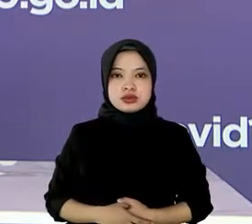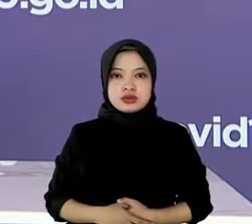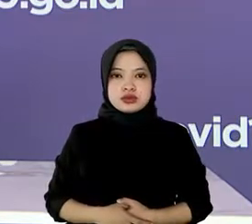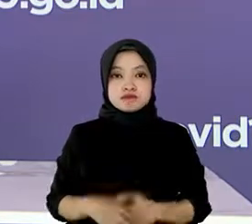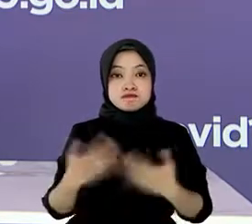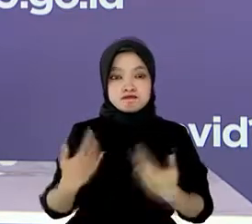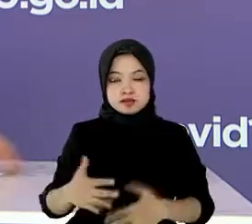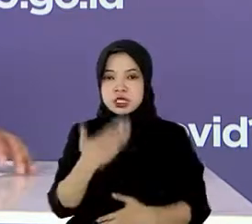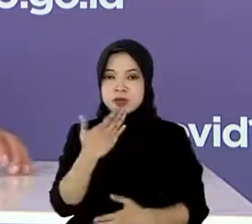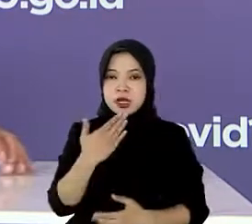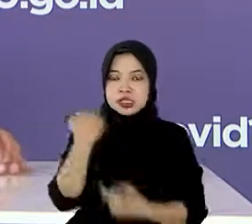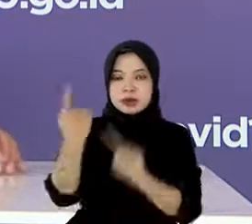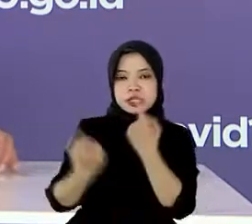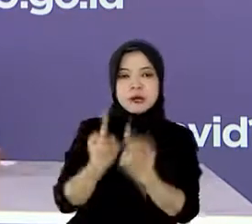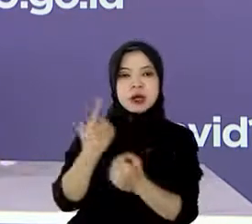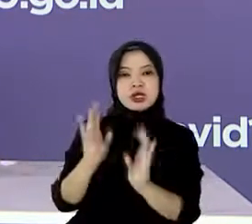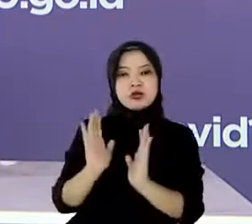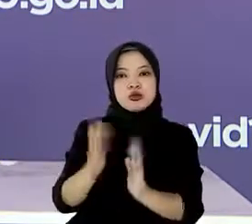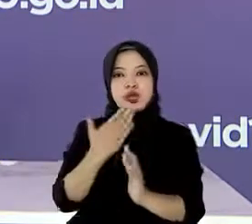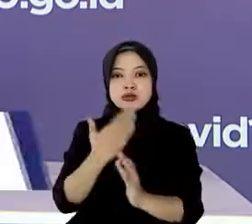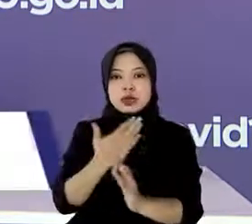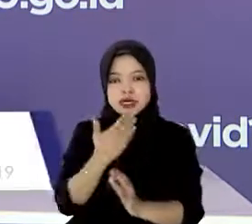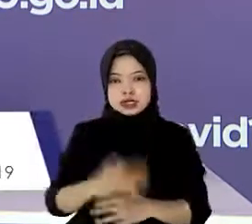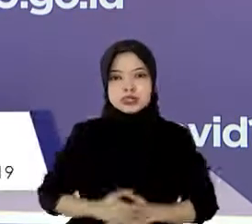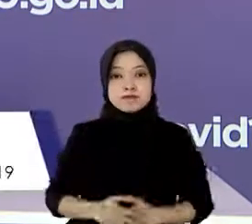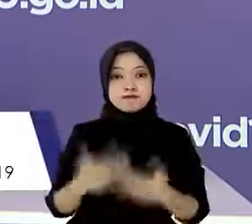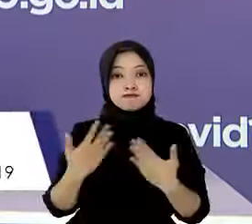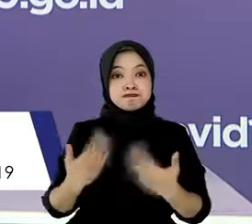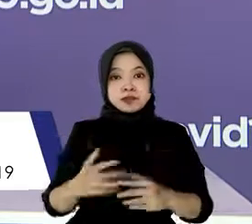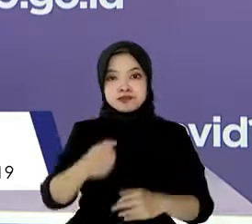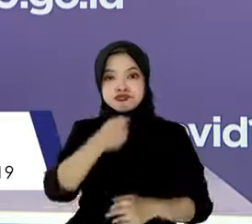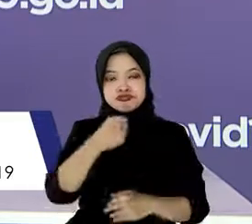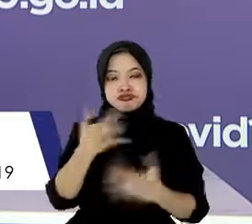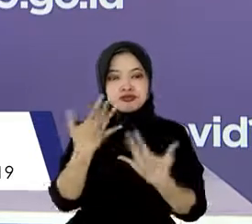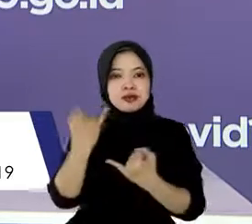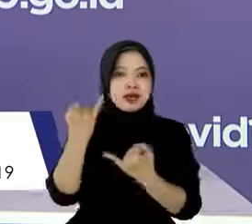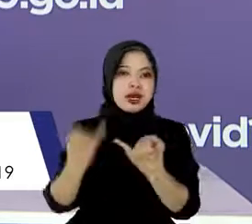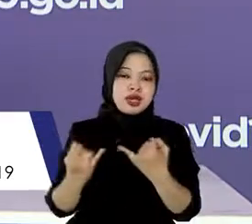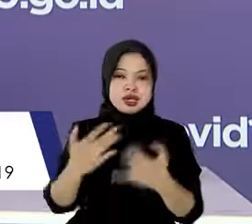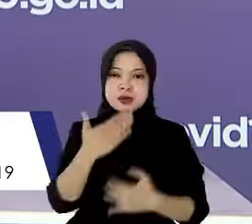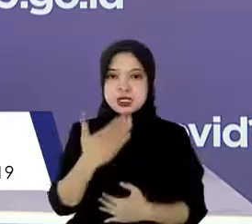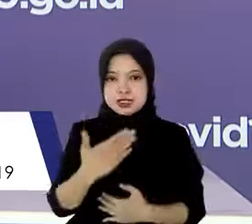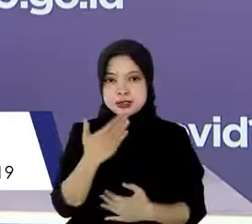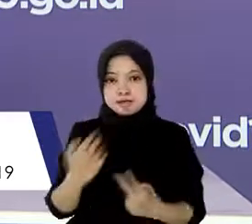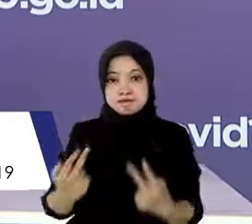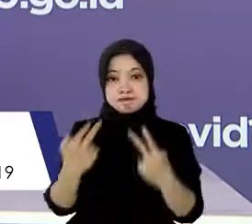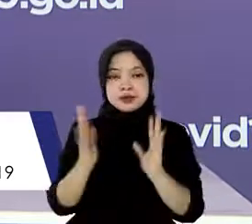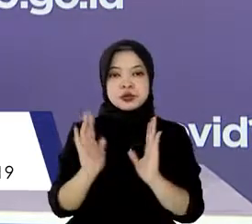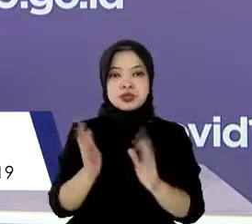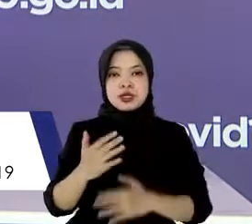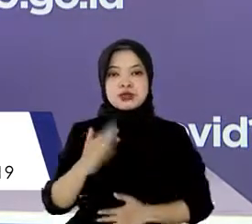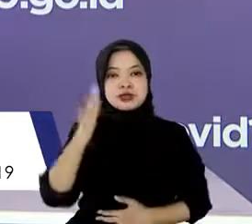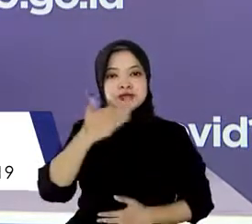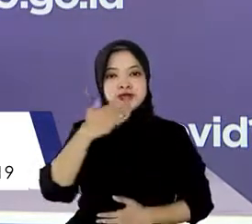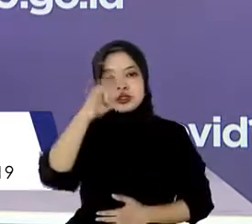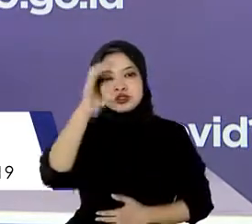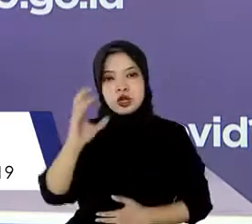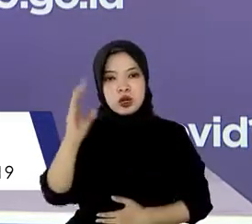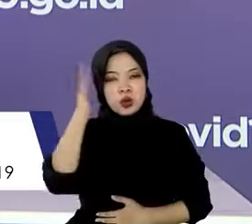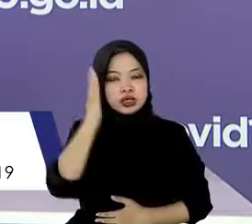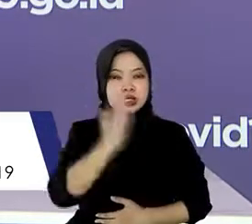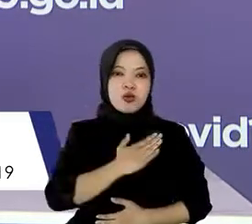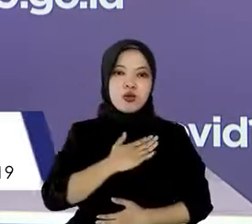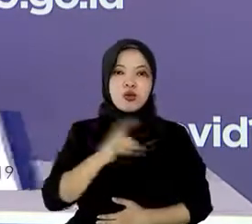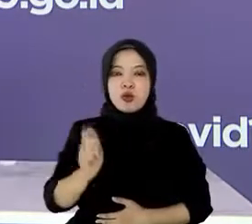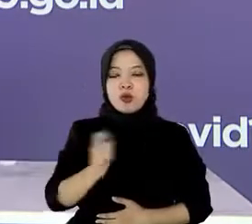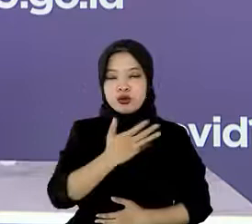demikian Terima kasih atas pertanyaan media dengan demikian akhir konferensi pers Terima kasih selama Day